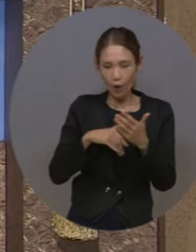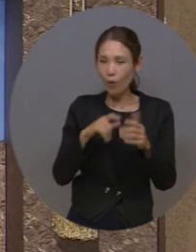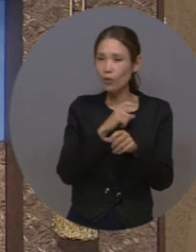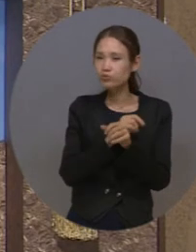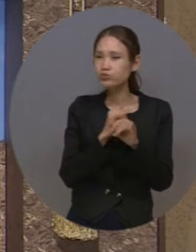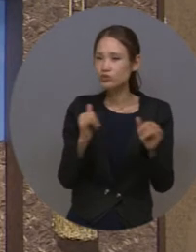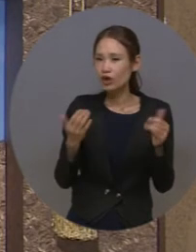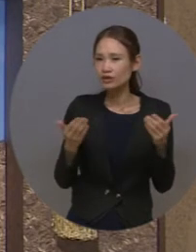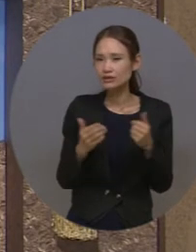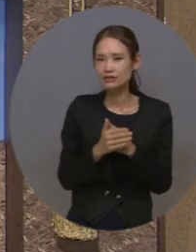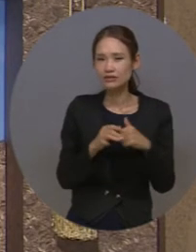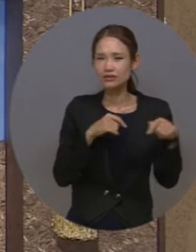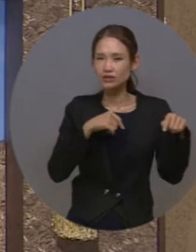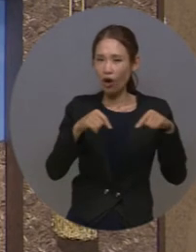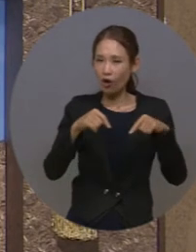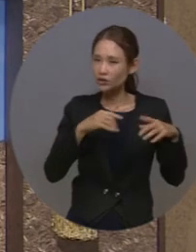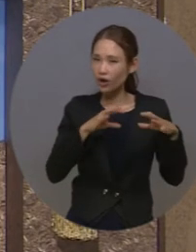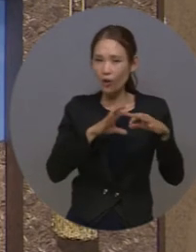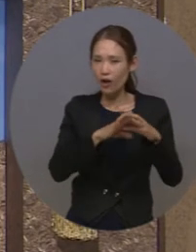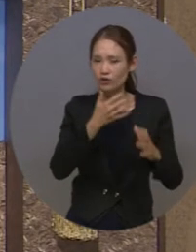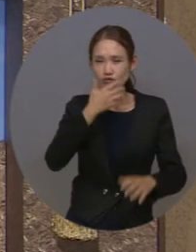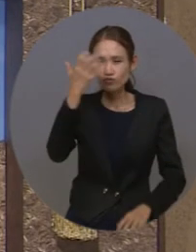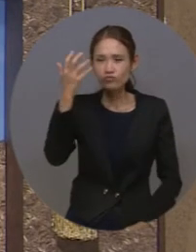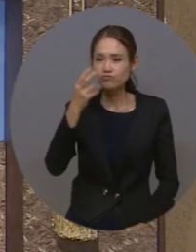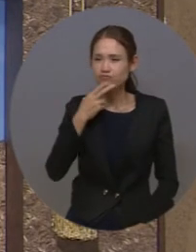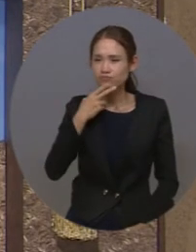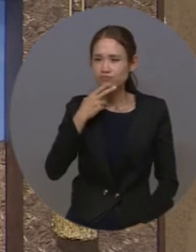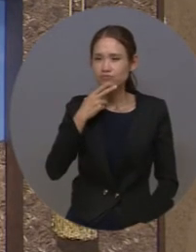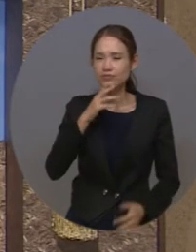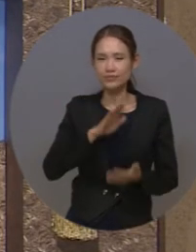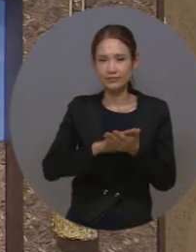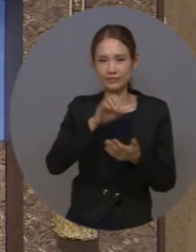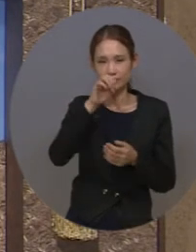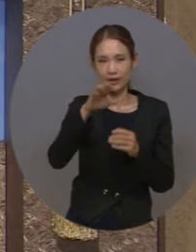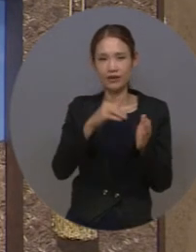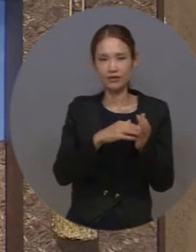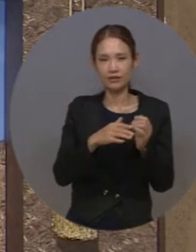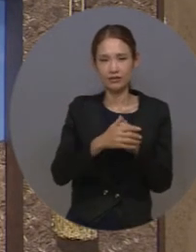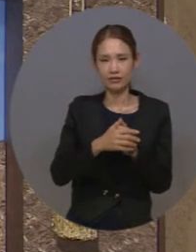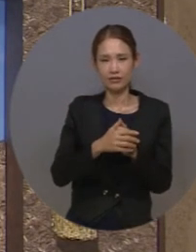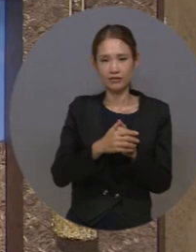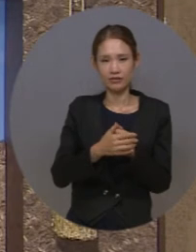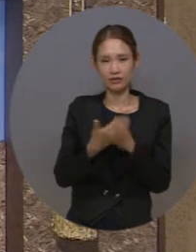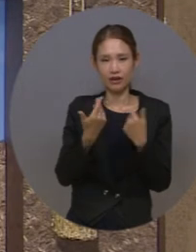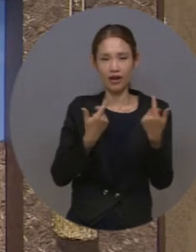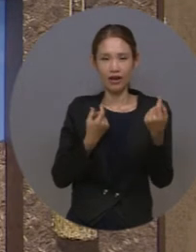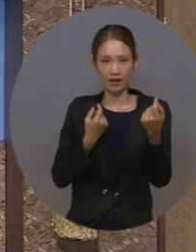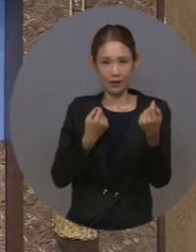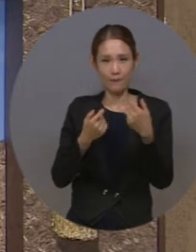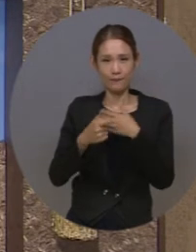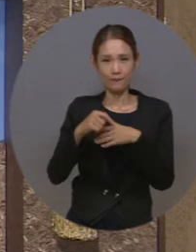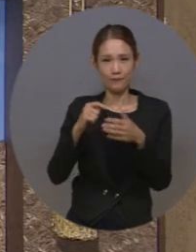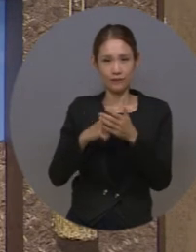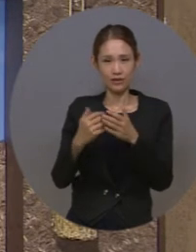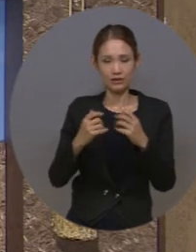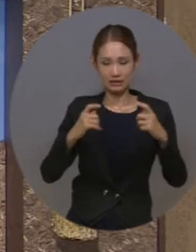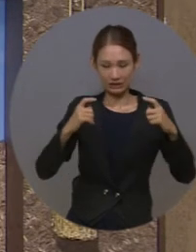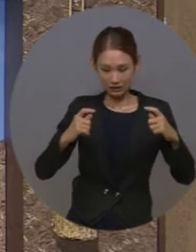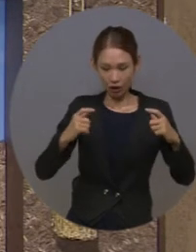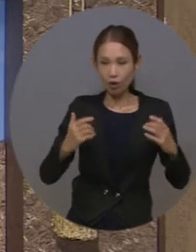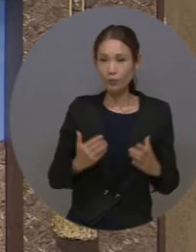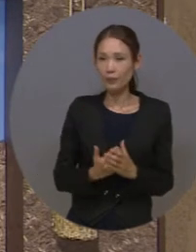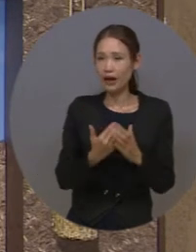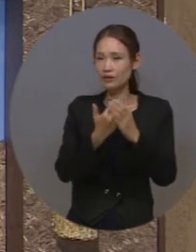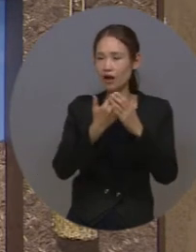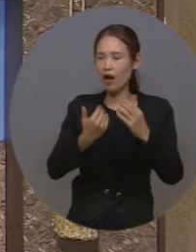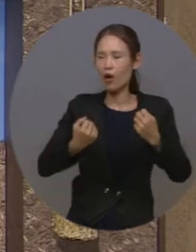때문에 정책 꿈이 없습니다라고 맨 처음에 했는데 당신이 이런 마음들을 갖고 지역 발전과 지역